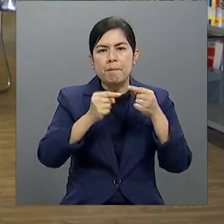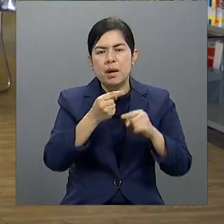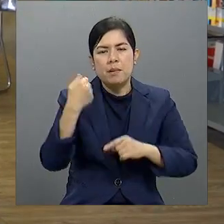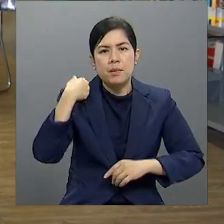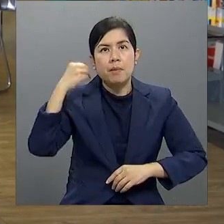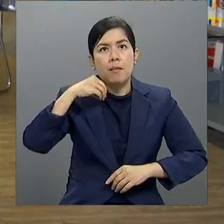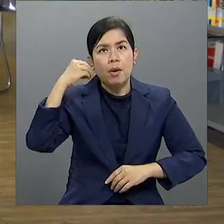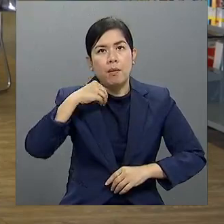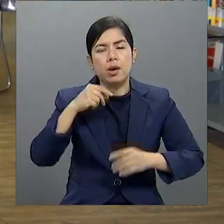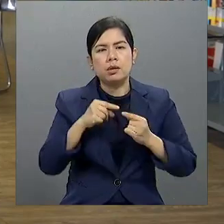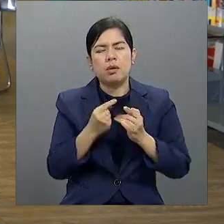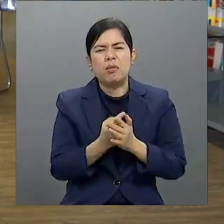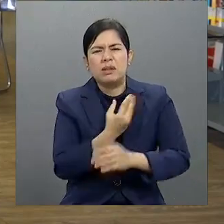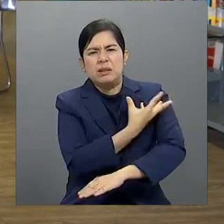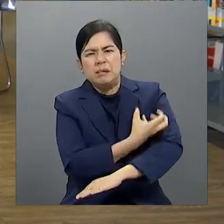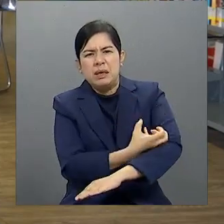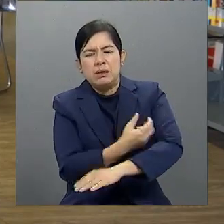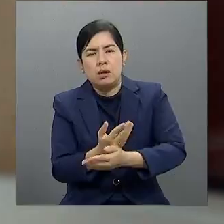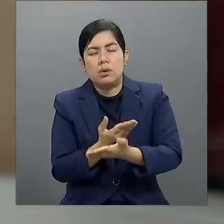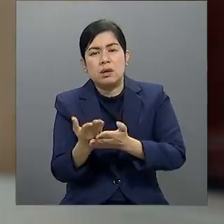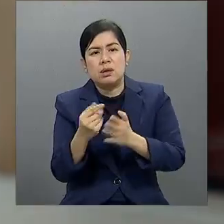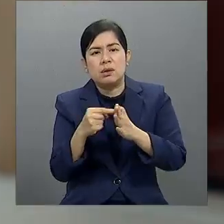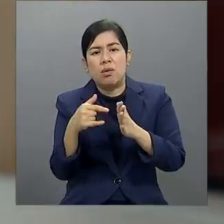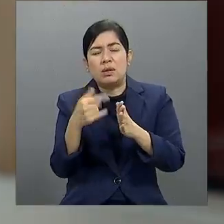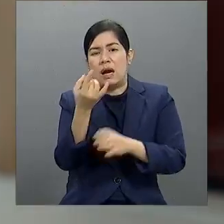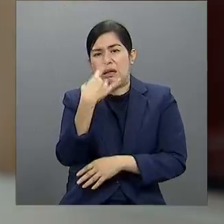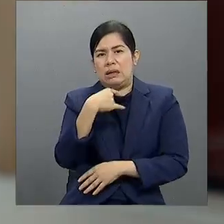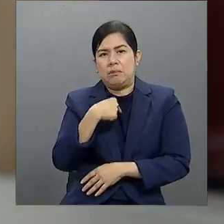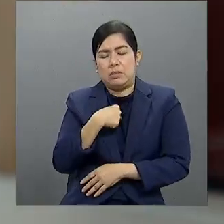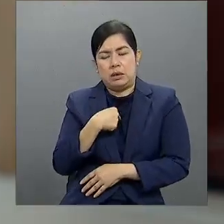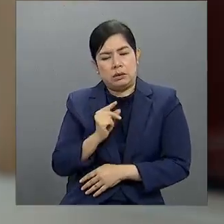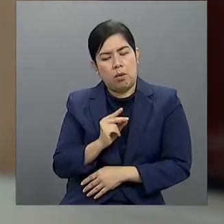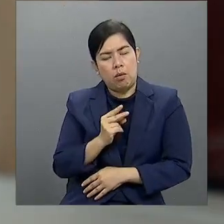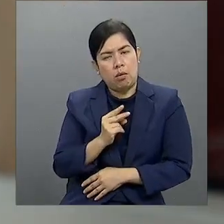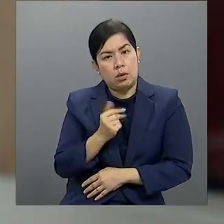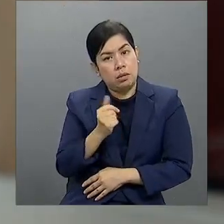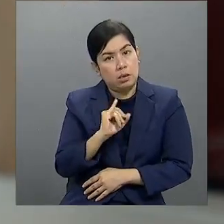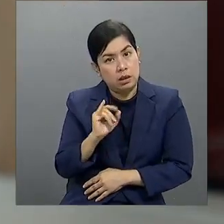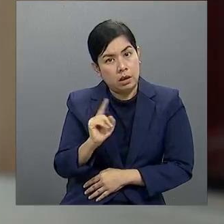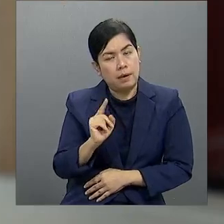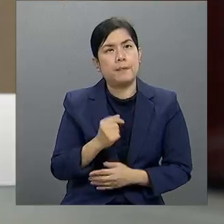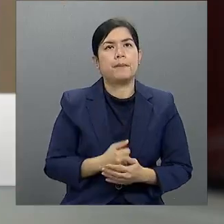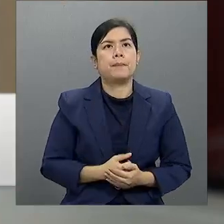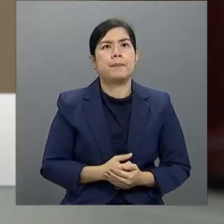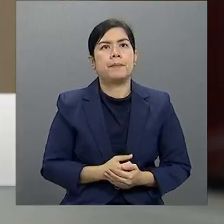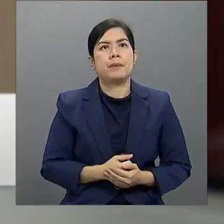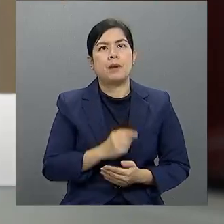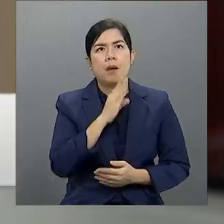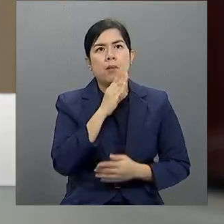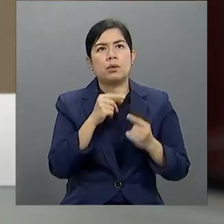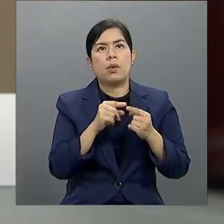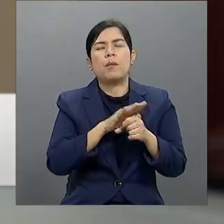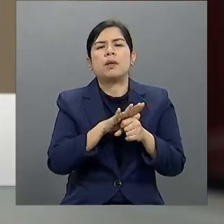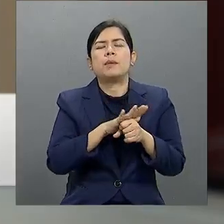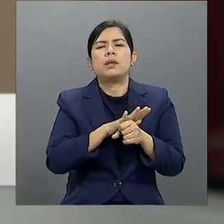แก้ปวดที่เรียกยาคลายกล้ามเนื้อกินเองเนี่ยควรทำไหมครับ ก็จริงๆถ้าปวดไม่มากไม่มีอาการอื่นเพิ่มเติมอาจ